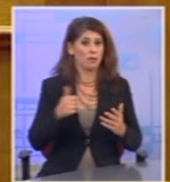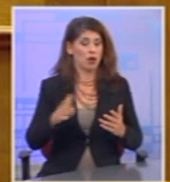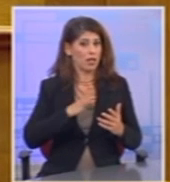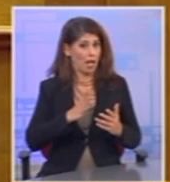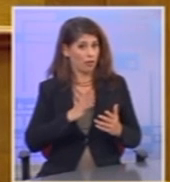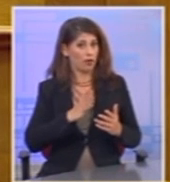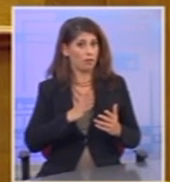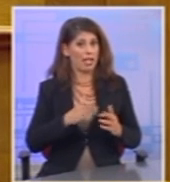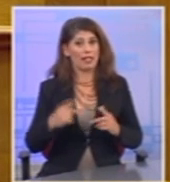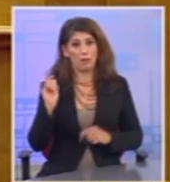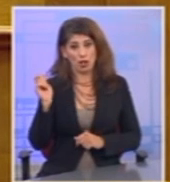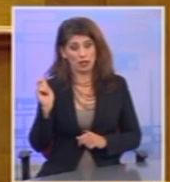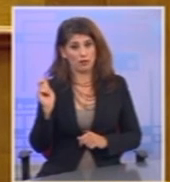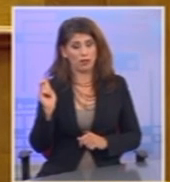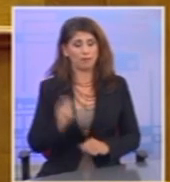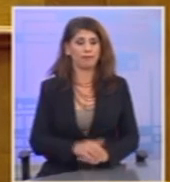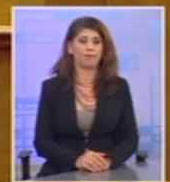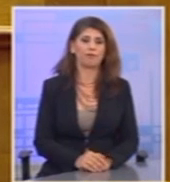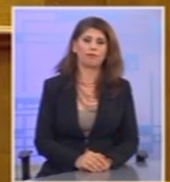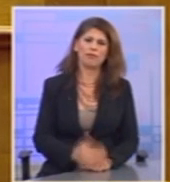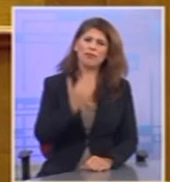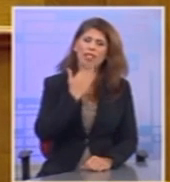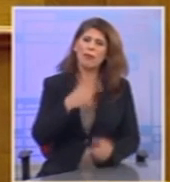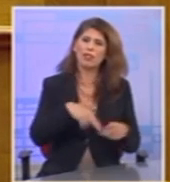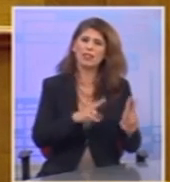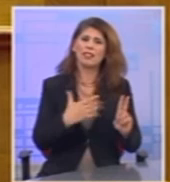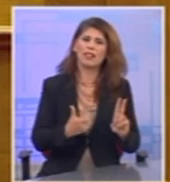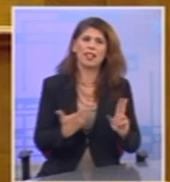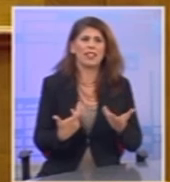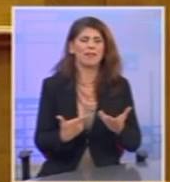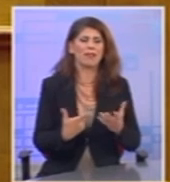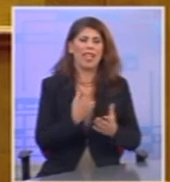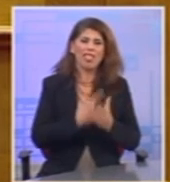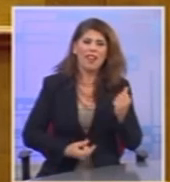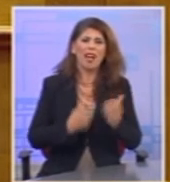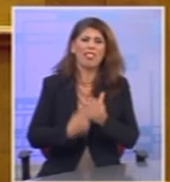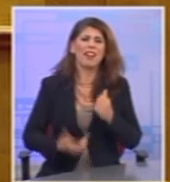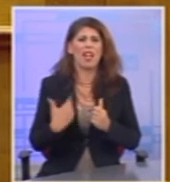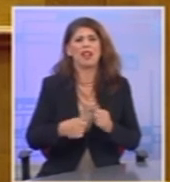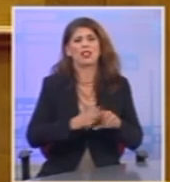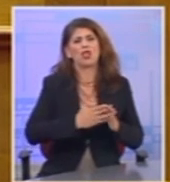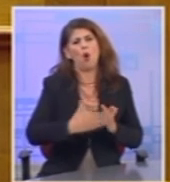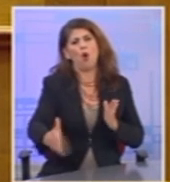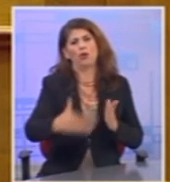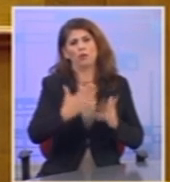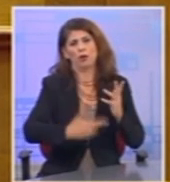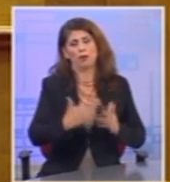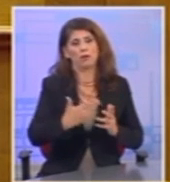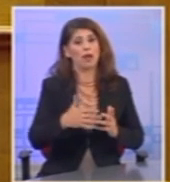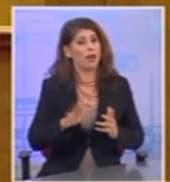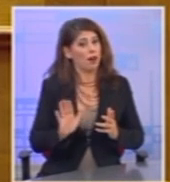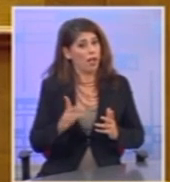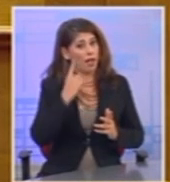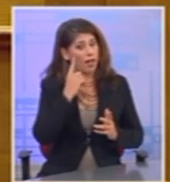άνθρωποι της αντιπολίτευσης, δεν μπορεί να εκτελεστεί γιατί έχει τρύπες παντού. Αλλά έχει